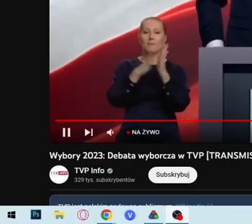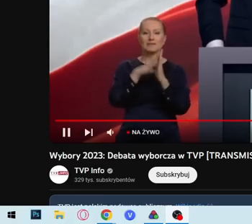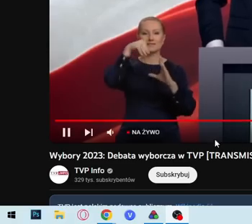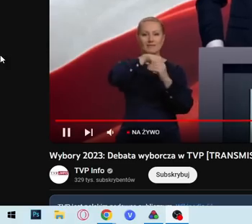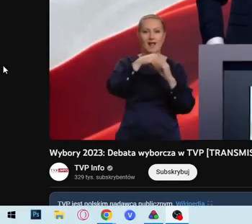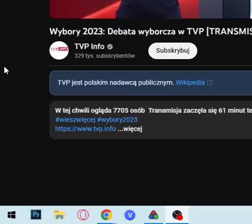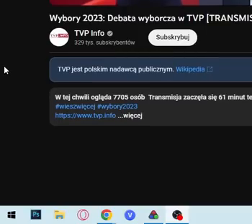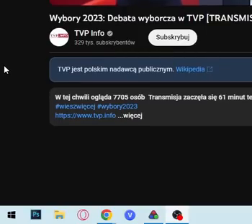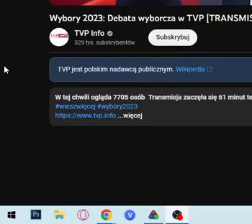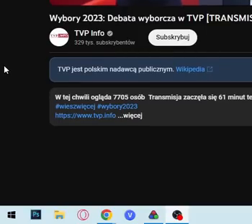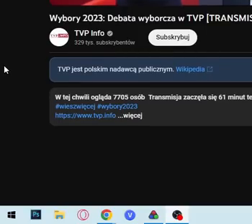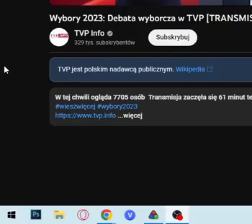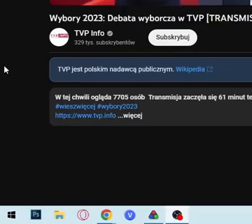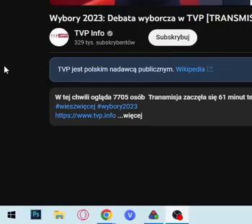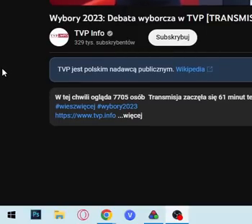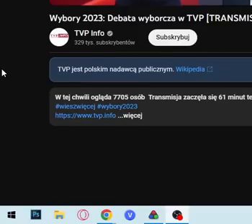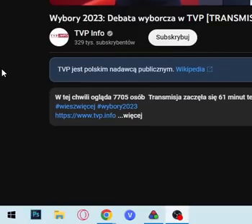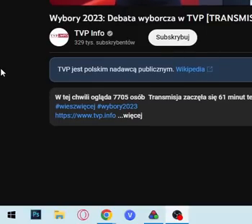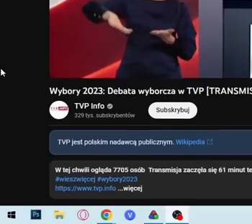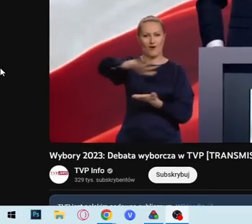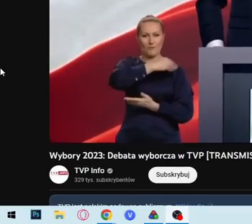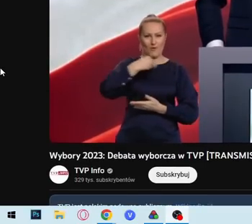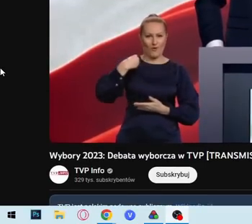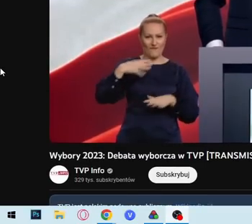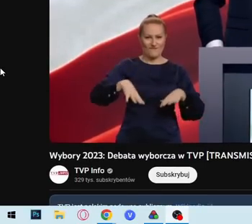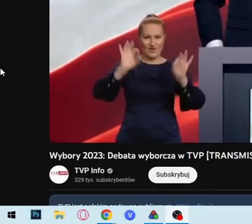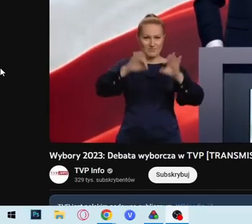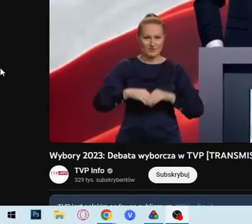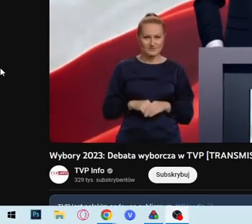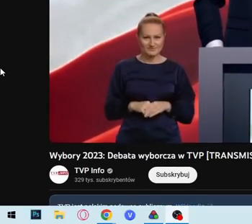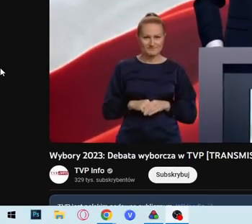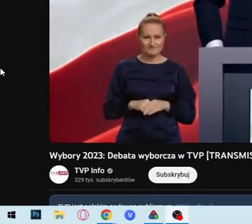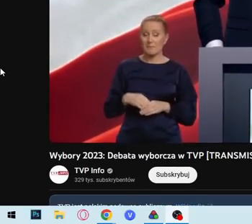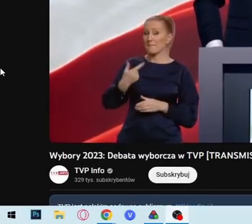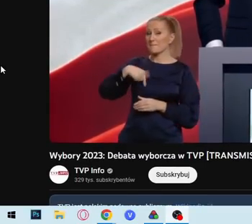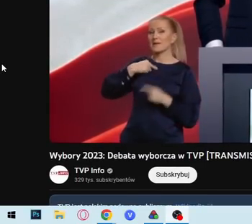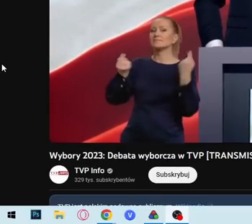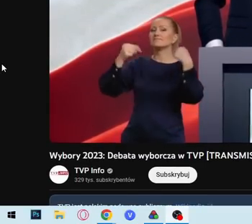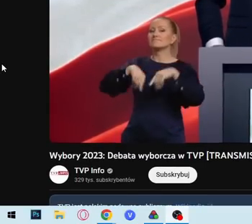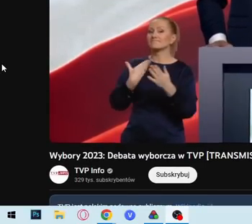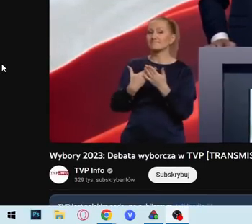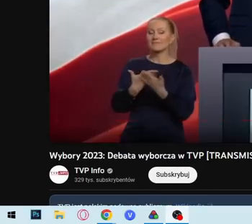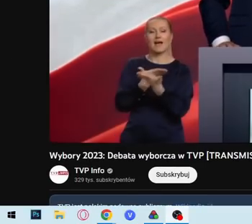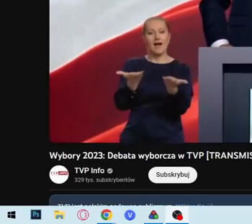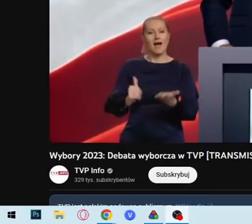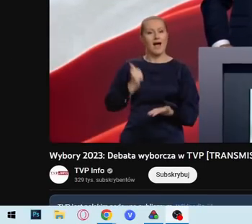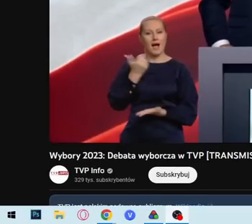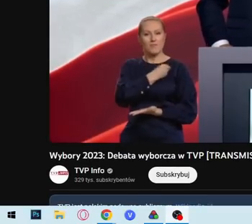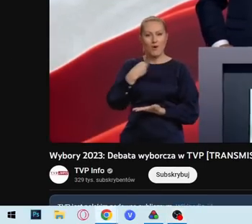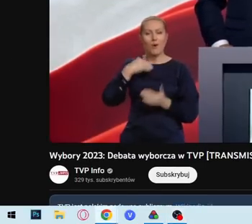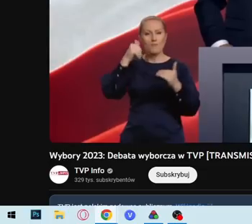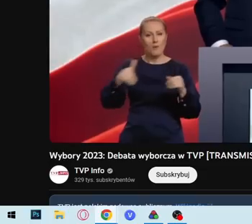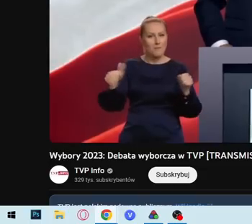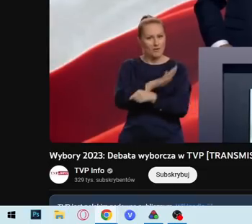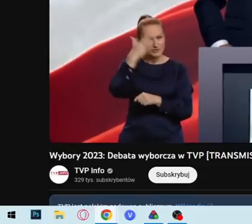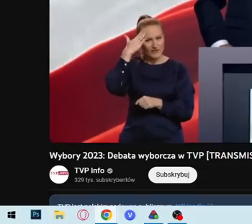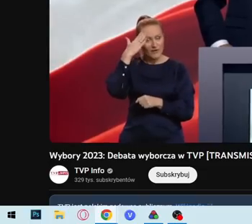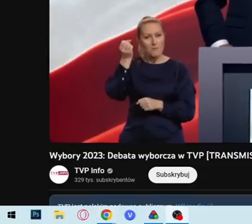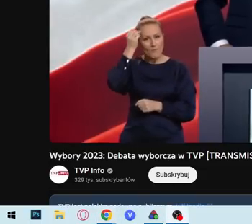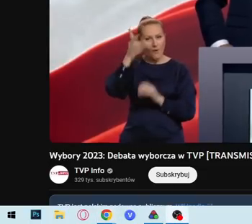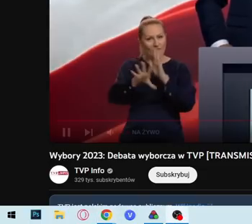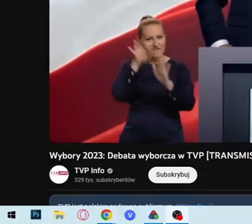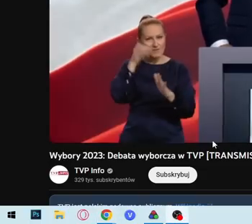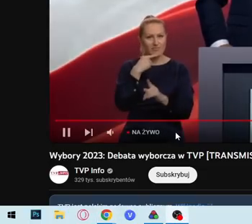W każdym okręgu wyborczym całej Polski. Ile to trwa? Jesteśmy tu po to, aby Polacy mogli świadomie, mądrze i dobrze wybrać. Dalej